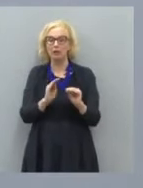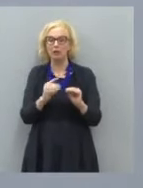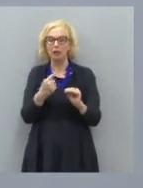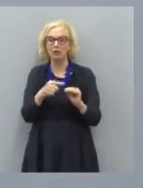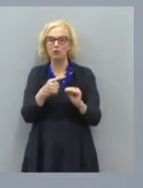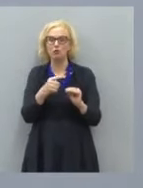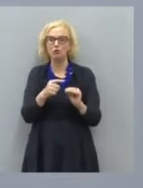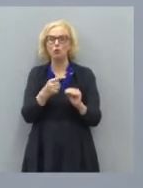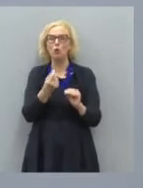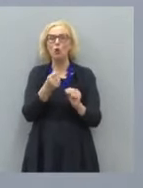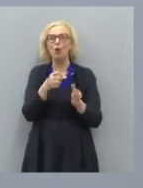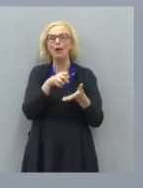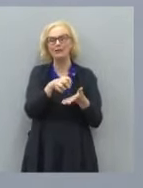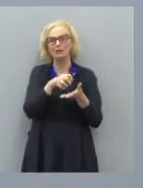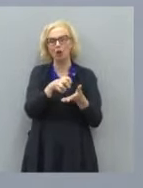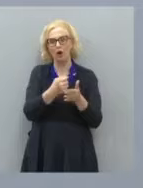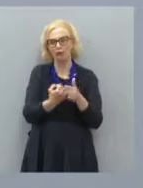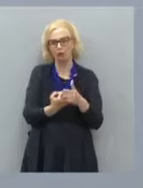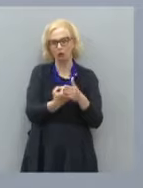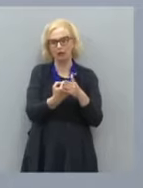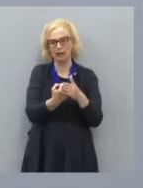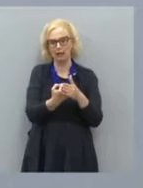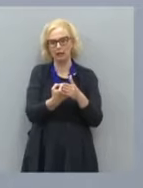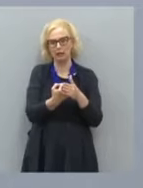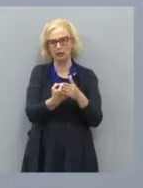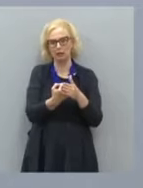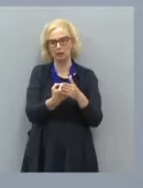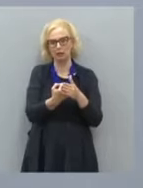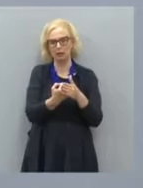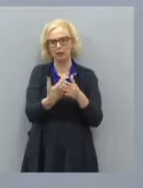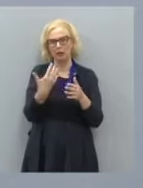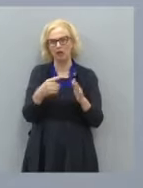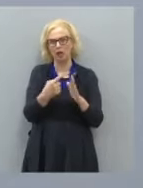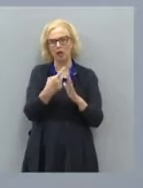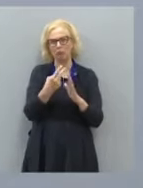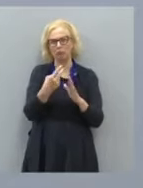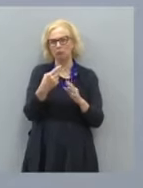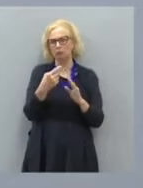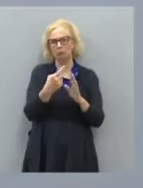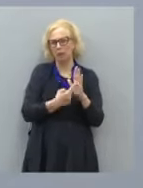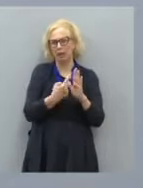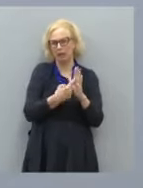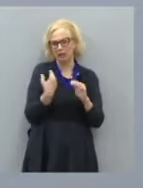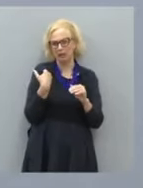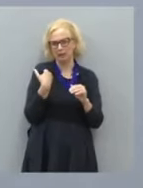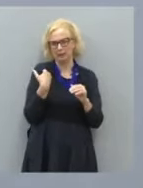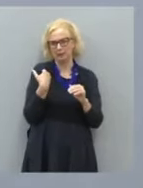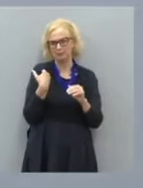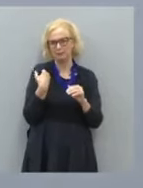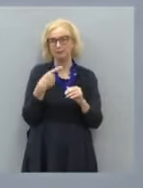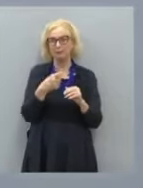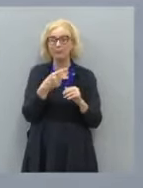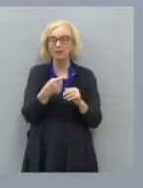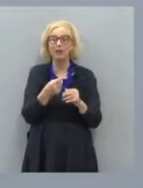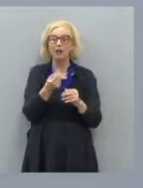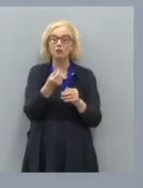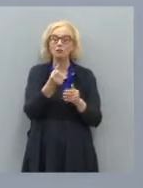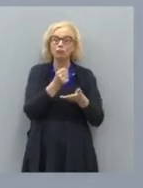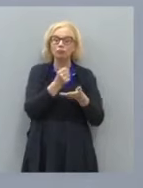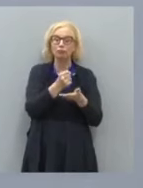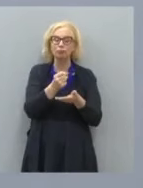ristori sui sostegni che avevamo fatto un paio un paio di mesi fa e quindi le le somme che avevamo messo in gioco